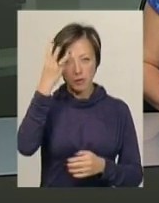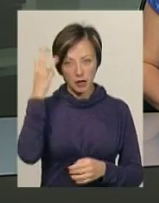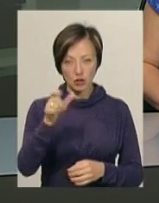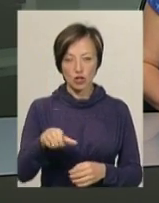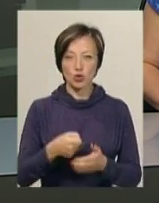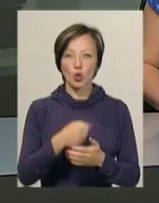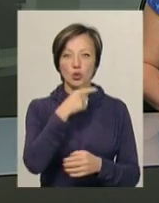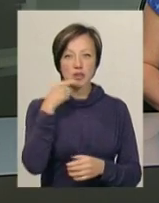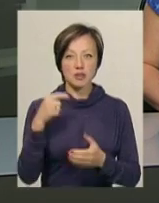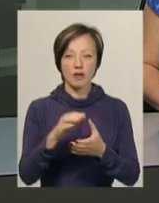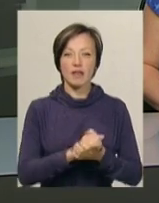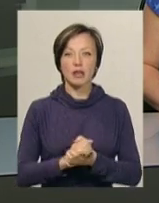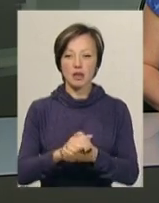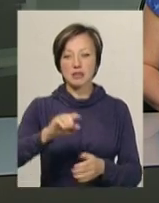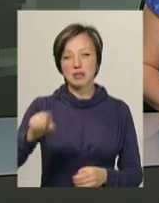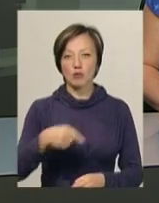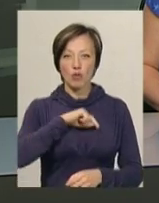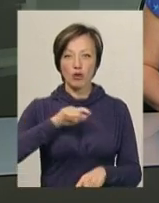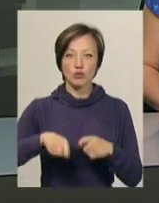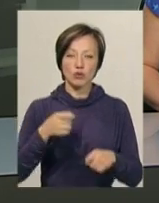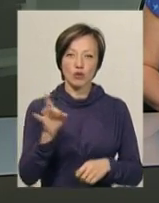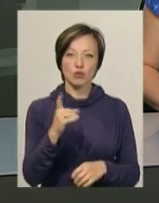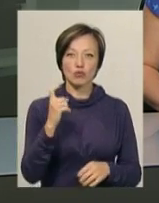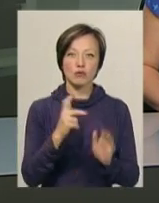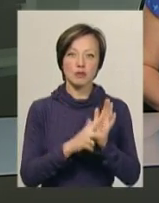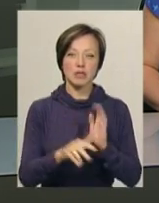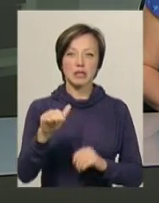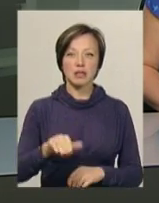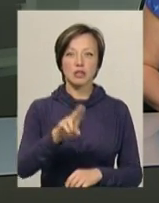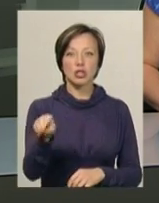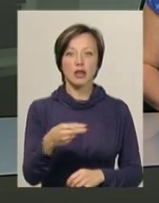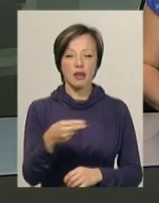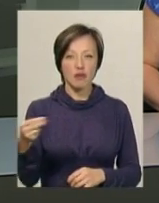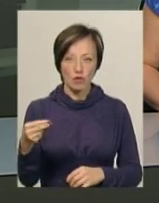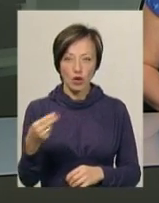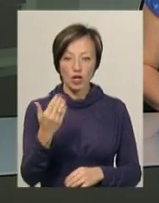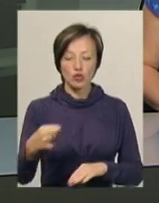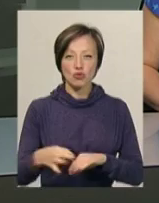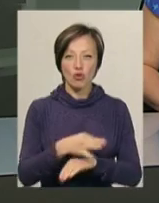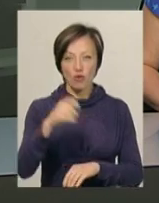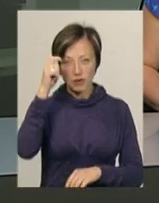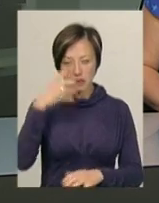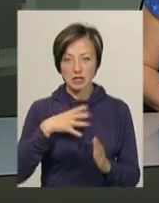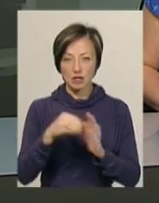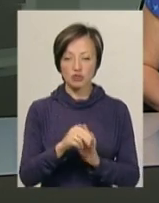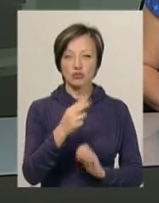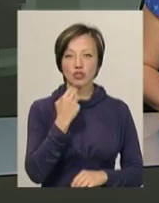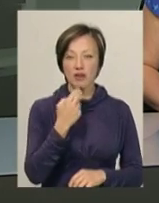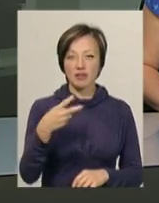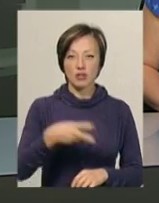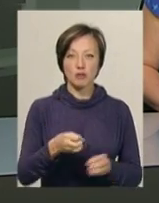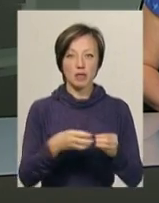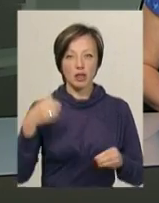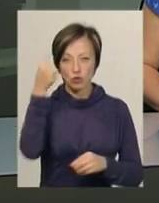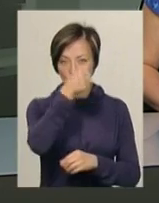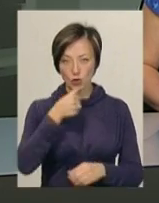Російської Федерації про стягнення моральної шкоди в розмірі 180 тисяч євро. Її чоловік загинув у червні 2015